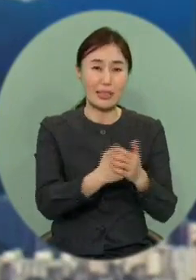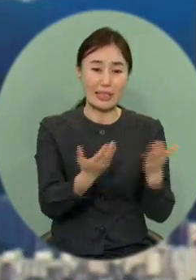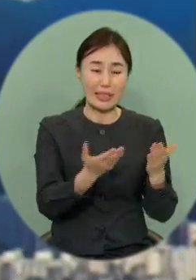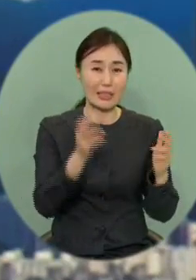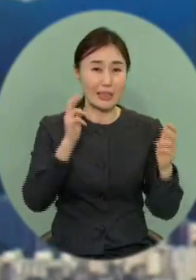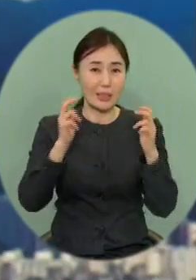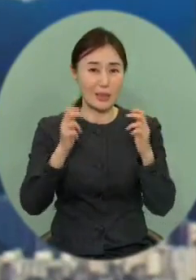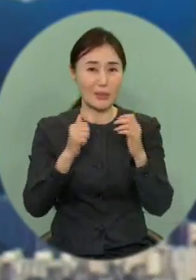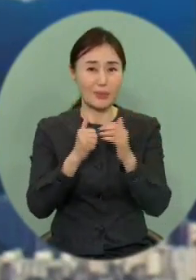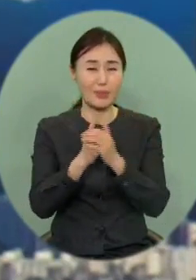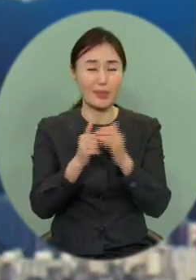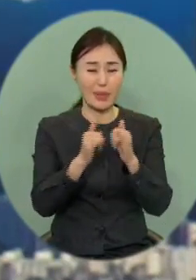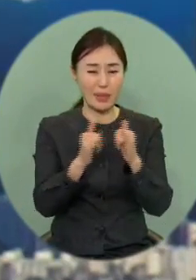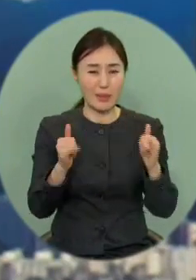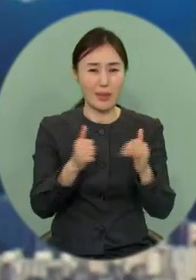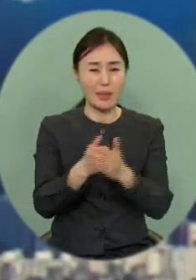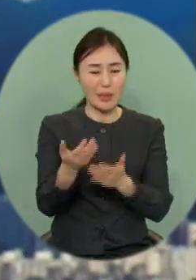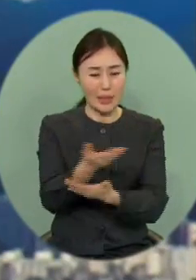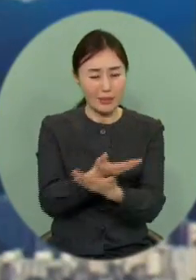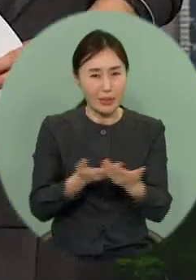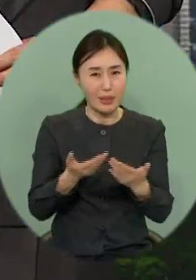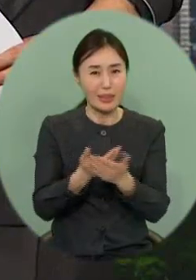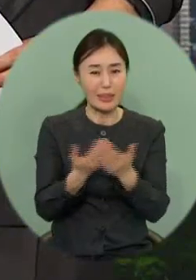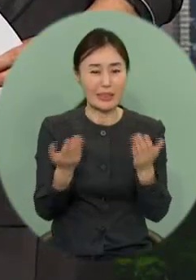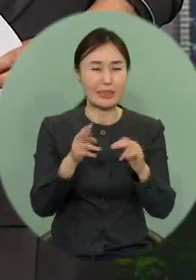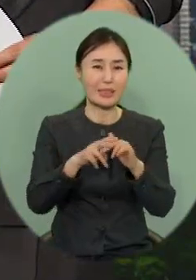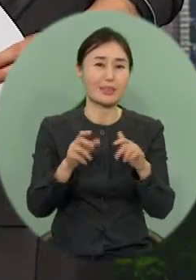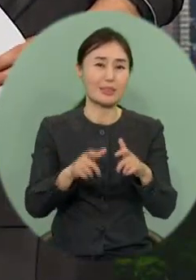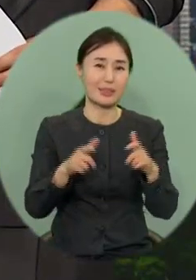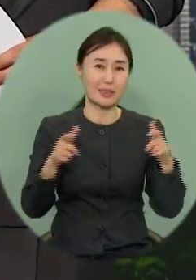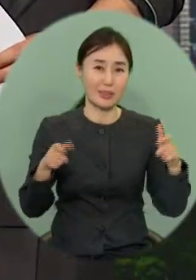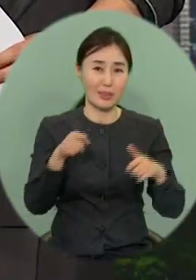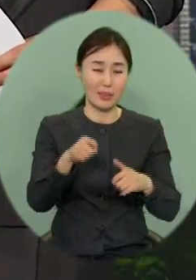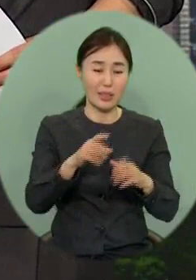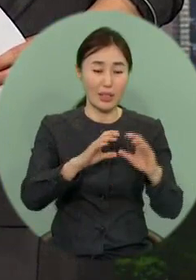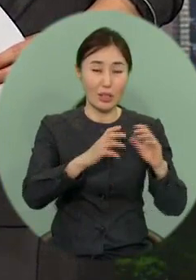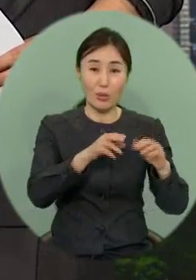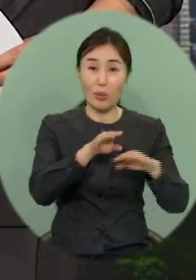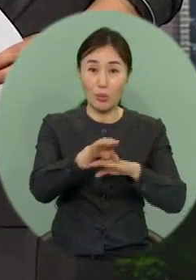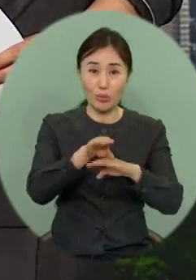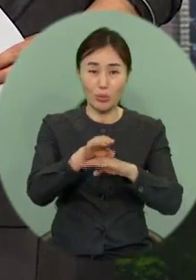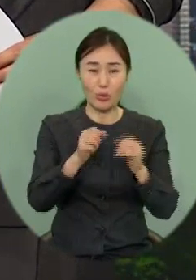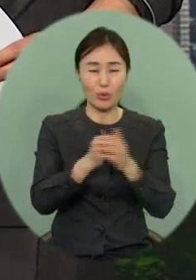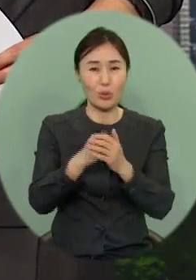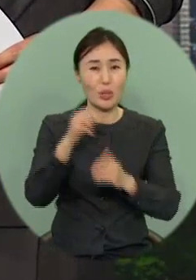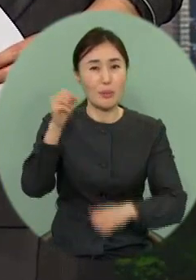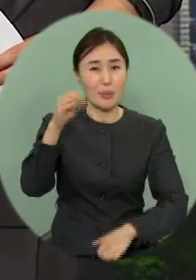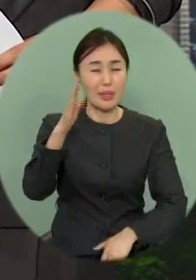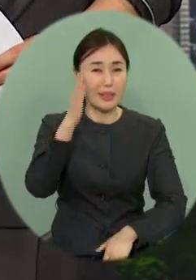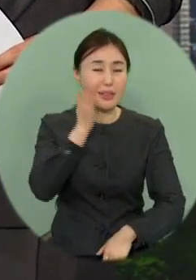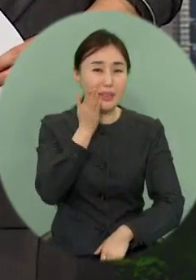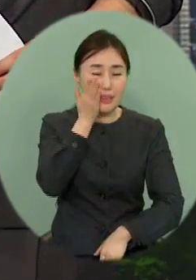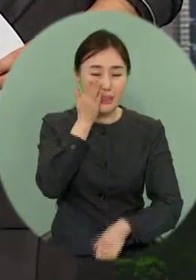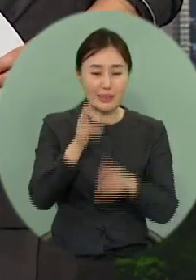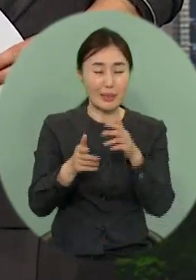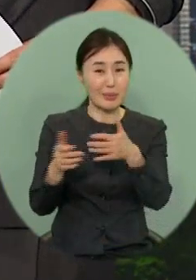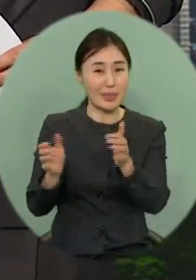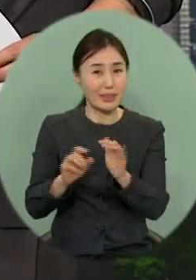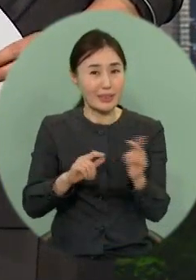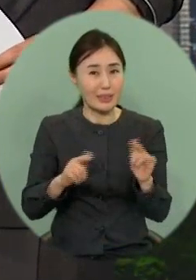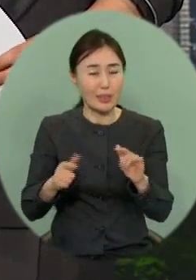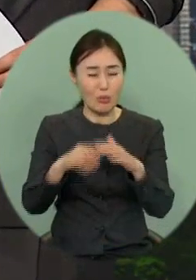도우면서 일자리를 만들어 가는 정책인데요 광주 글로벌 모터스 빛그린 산업단지 등 관련 키워드까지